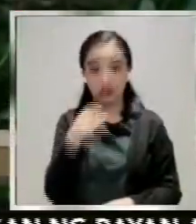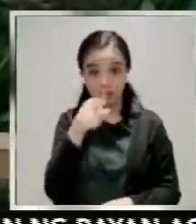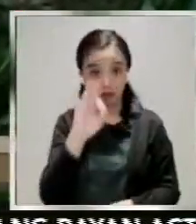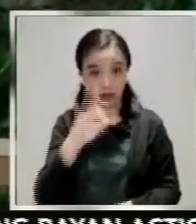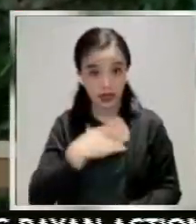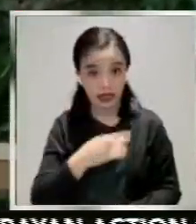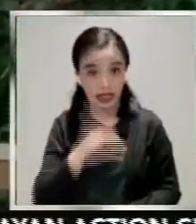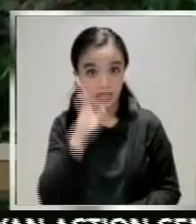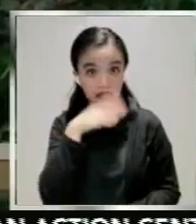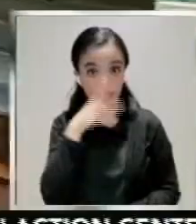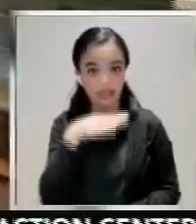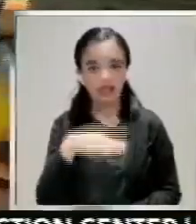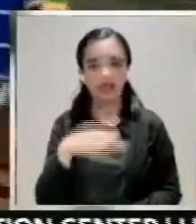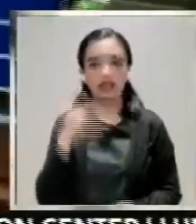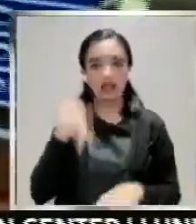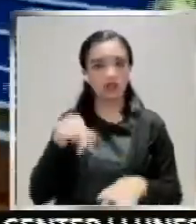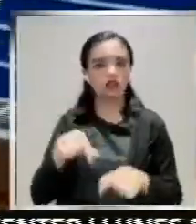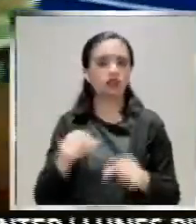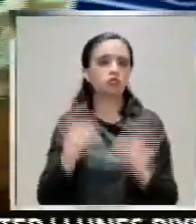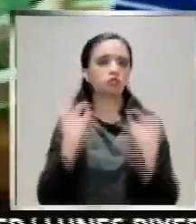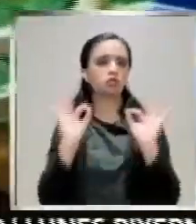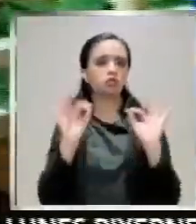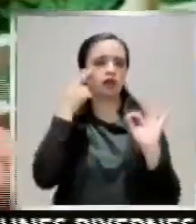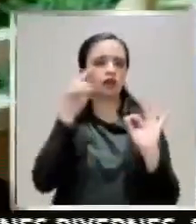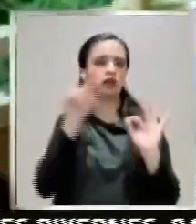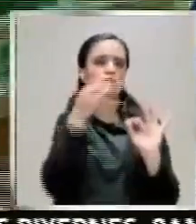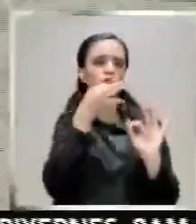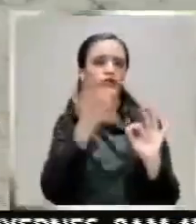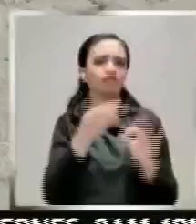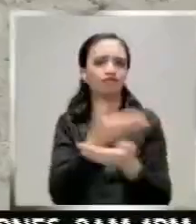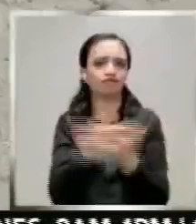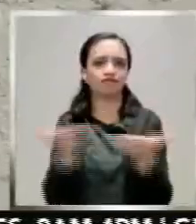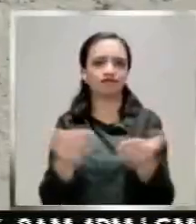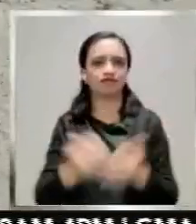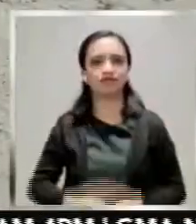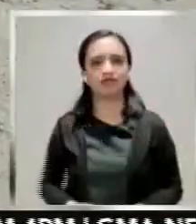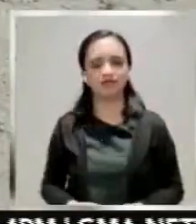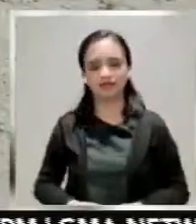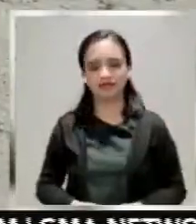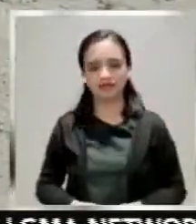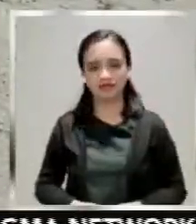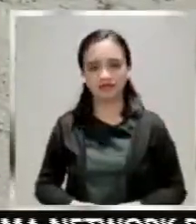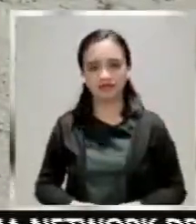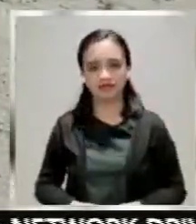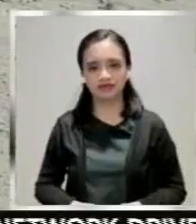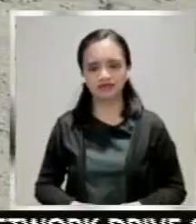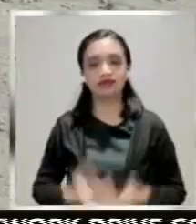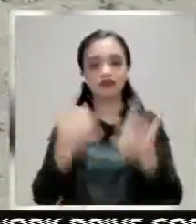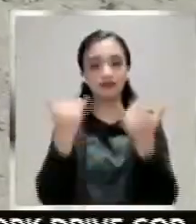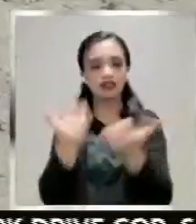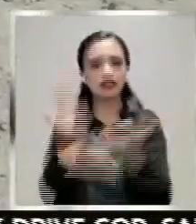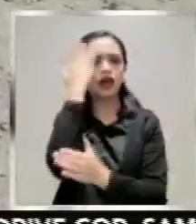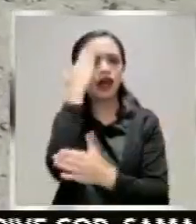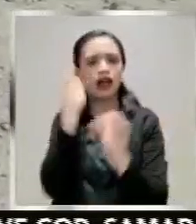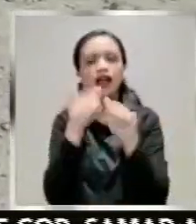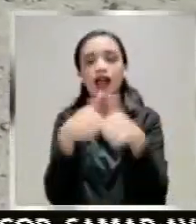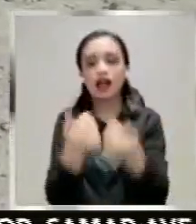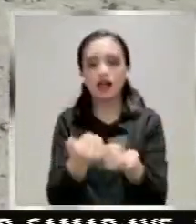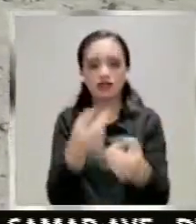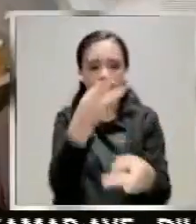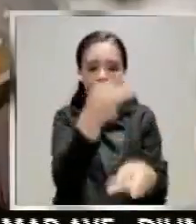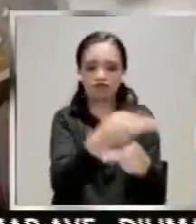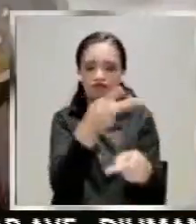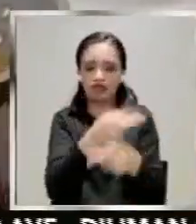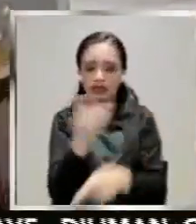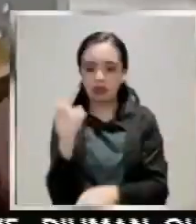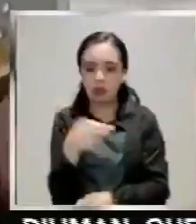yung perfect flavor para sa inyo so nalaman na natin kung paano bini-break ang mga superworm at tinuro rin